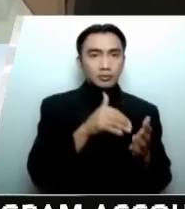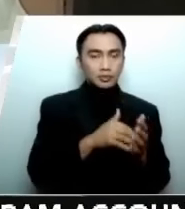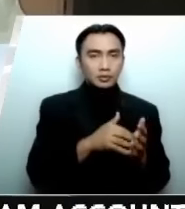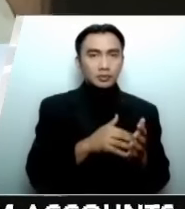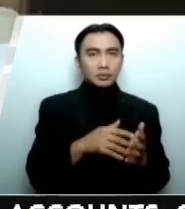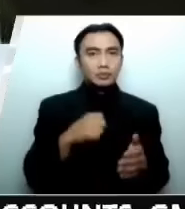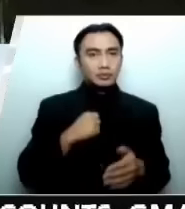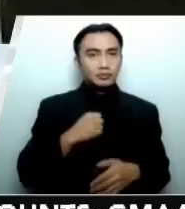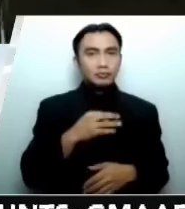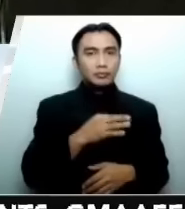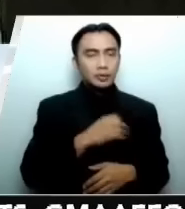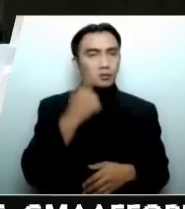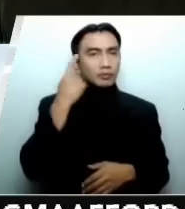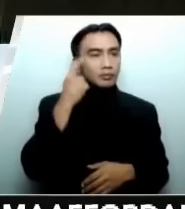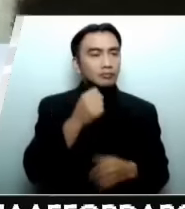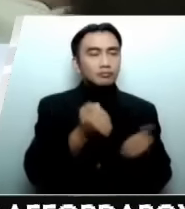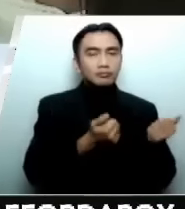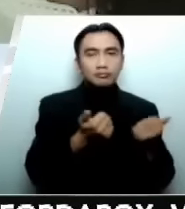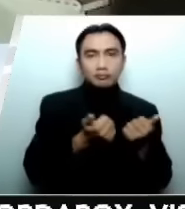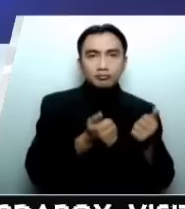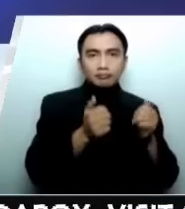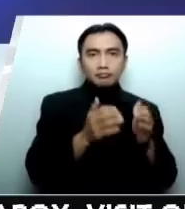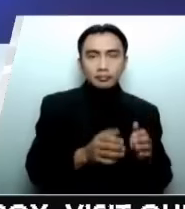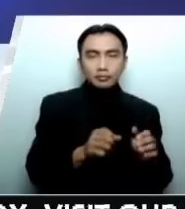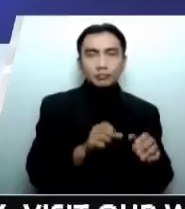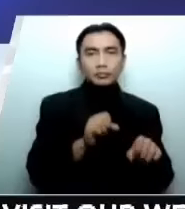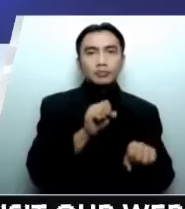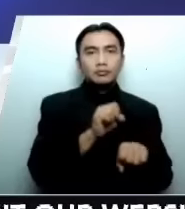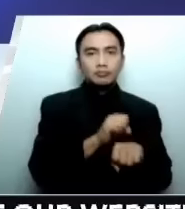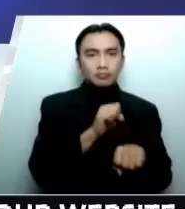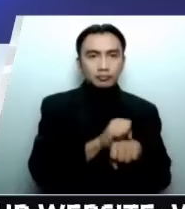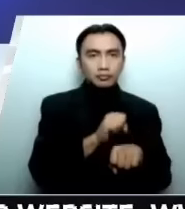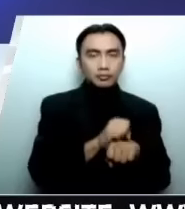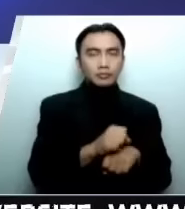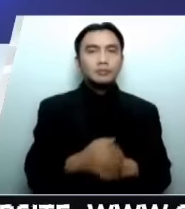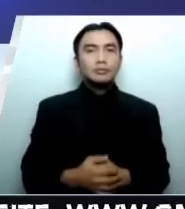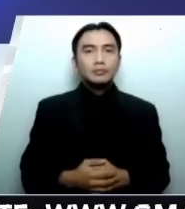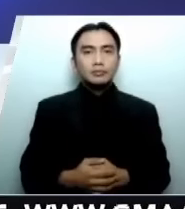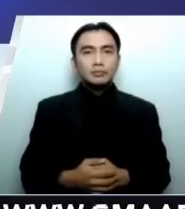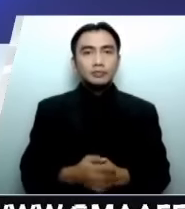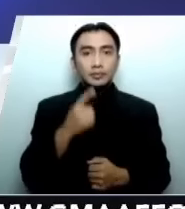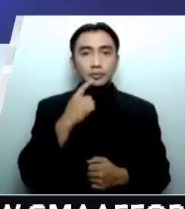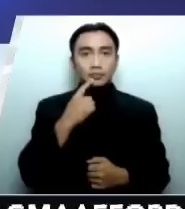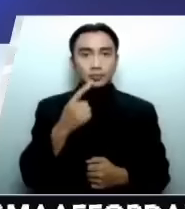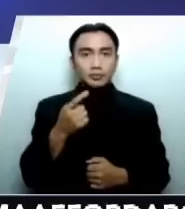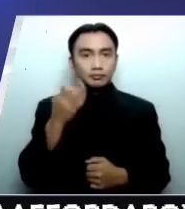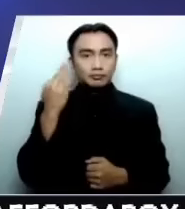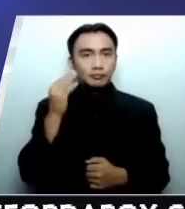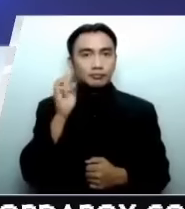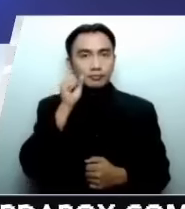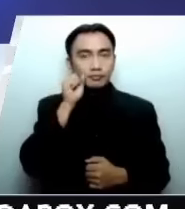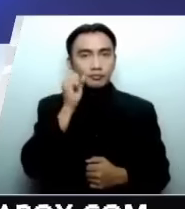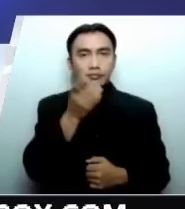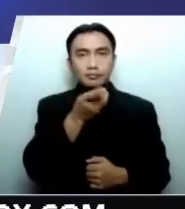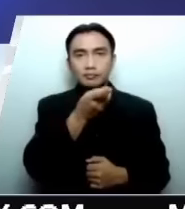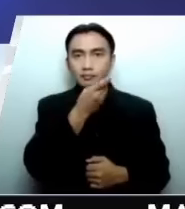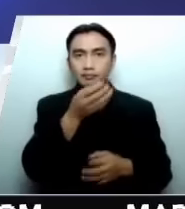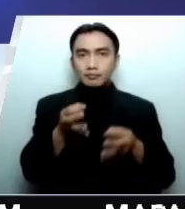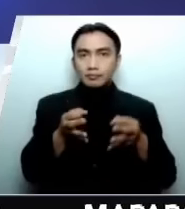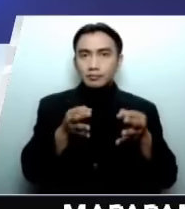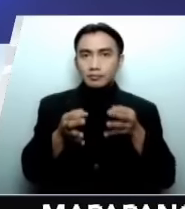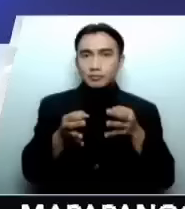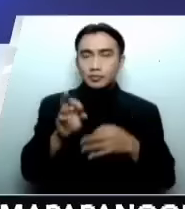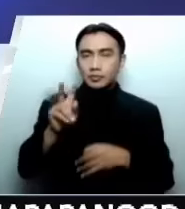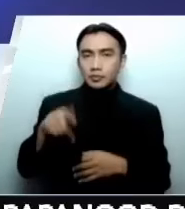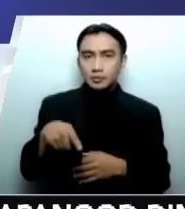personnel ang mga administrative tasks. Nauna nang sinabi ni Vice President at DepEd Secretary Sara Duterte na bibigyan